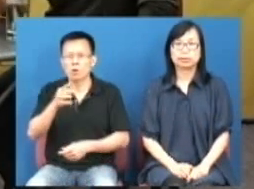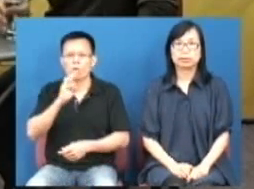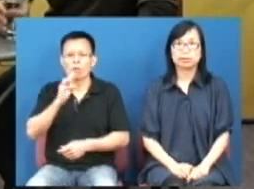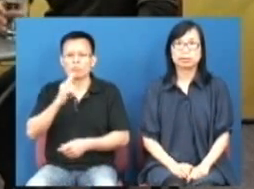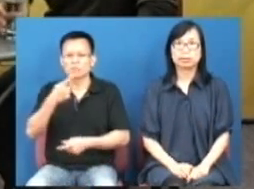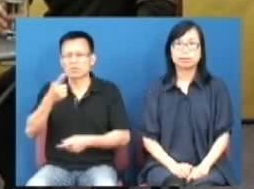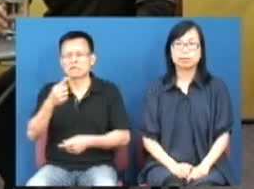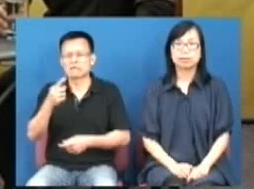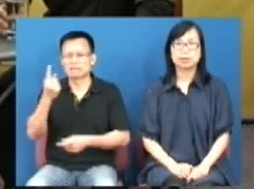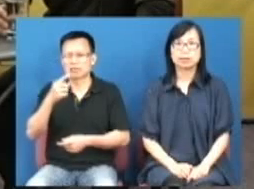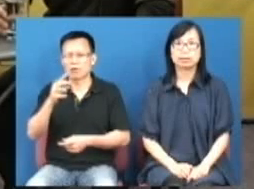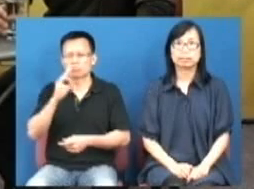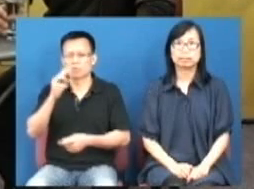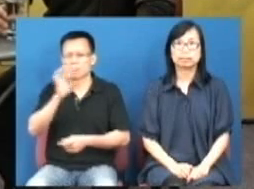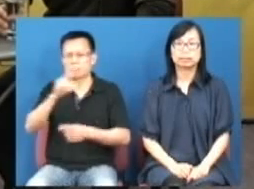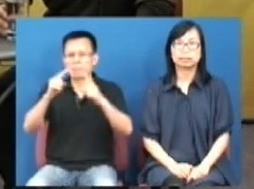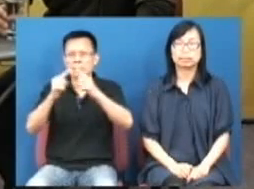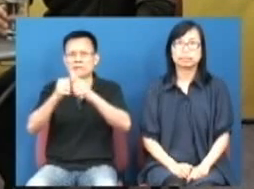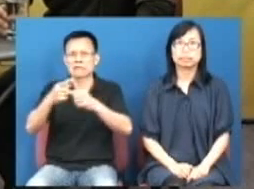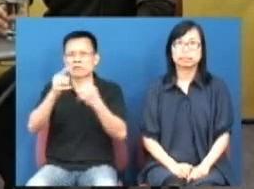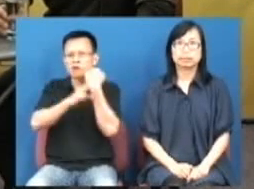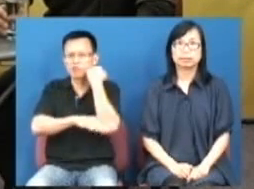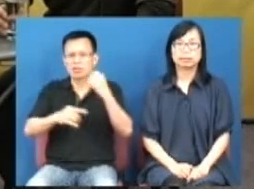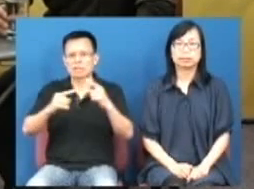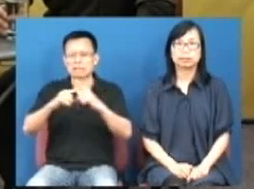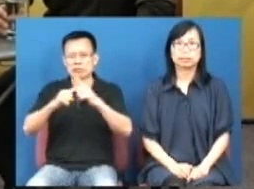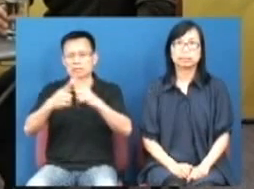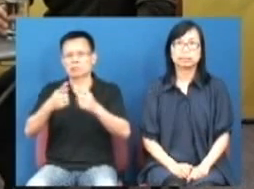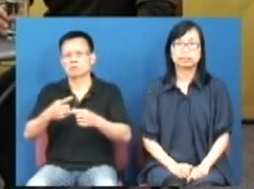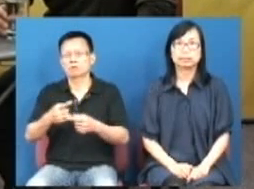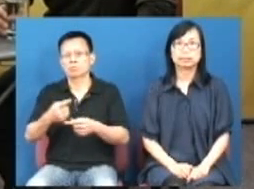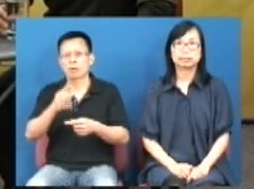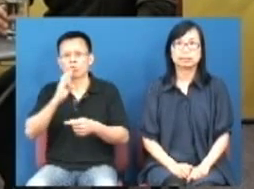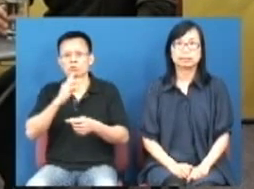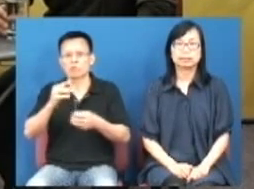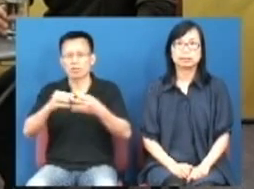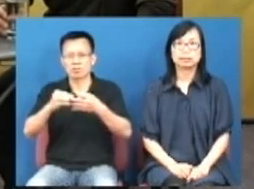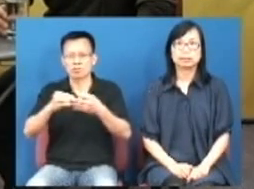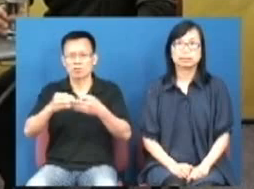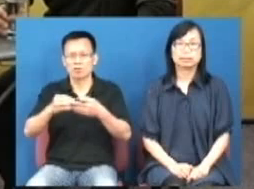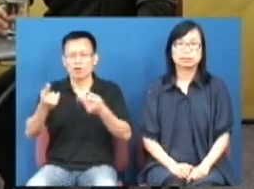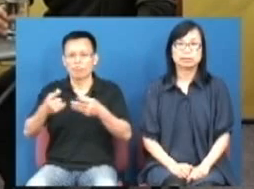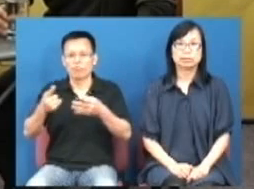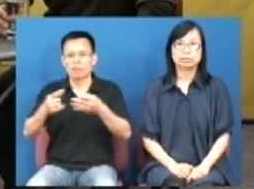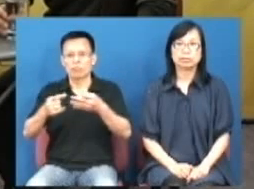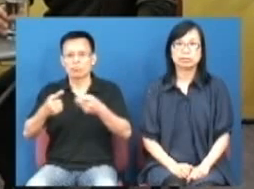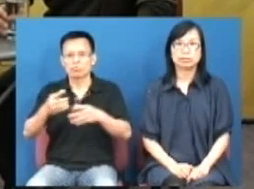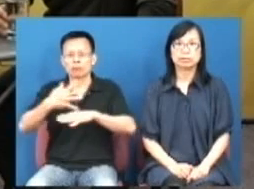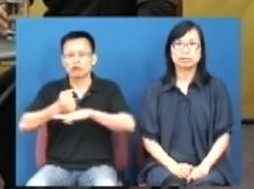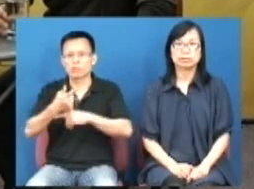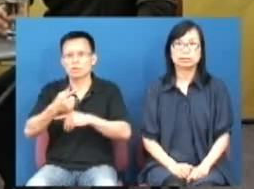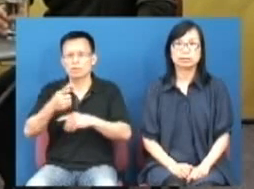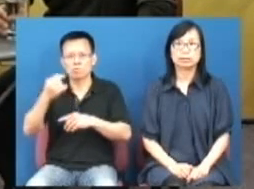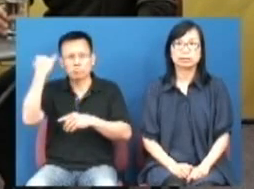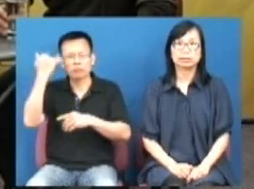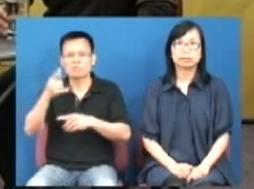間煙火嘅法律界人士。不過我好尊重法律界人士，但係呢啲咁樣嘅係馮主席呢咁之流咧，真係好得人驚。佢根本唔知呢個世界發